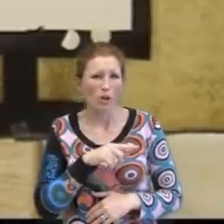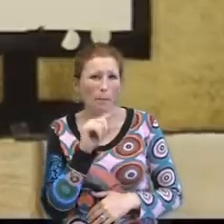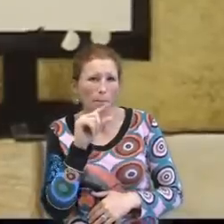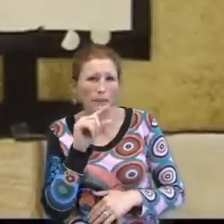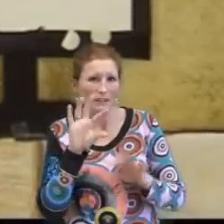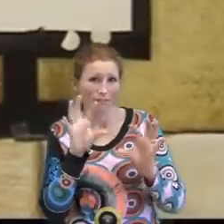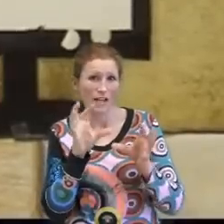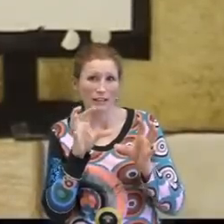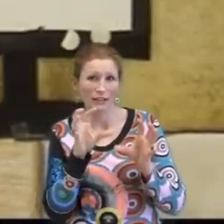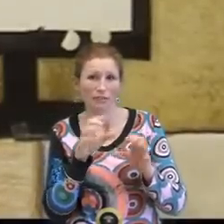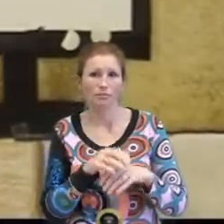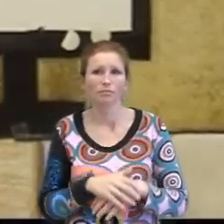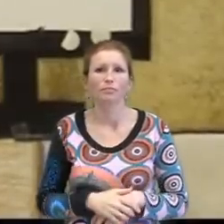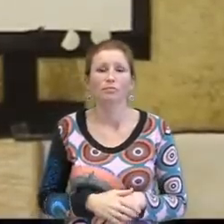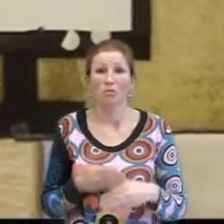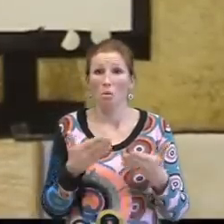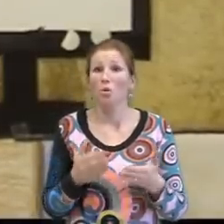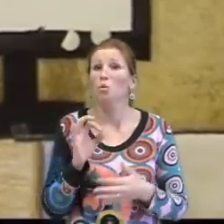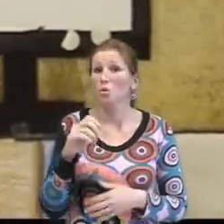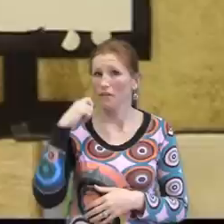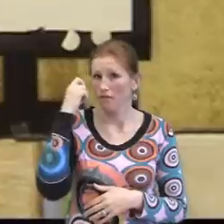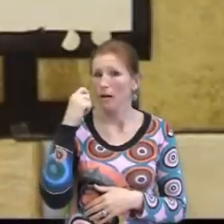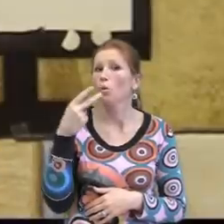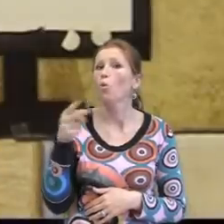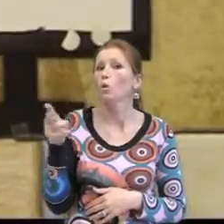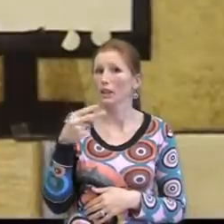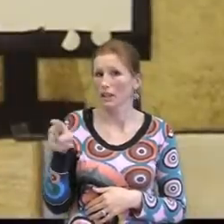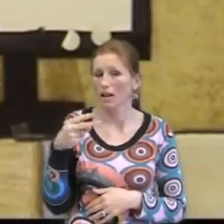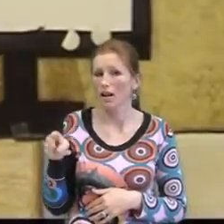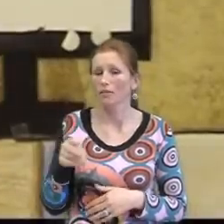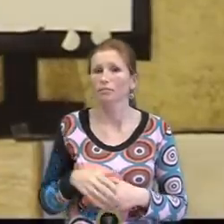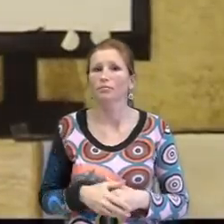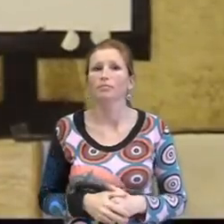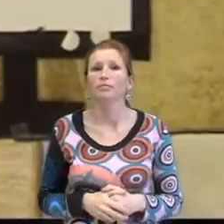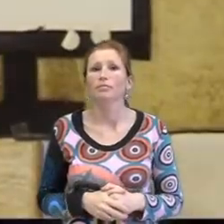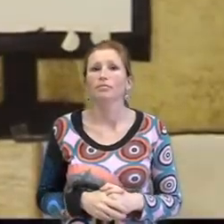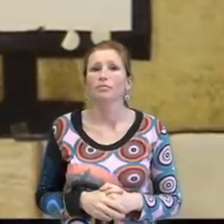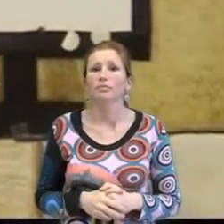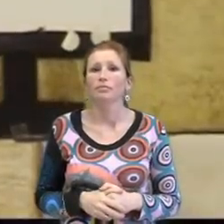Wollt ihr ein bisschen Fernsehen? Jetzt gibt es einen guten Film mit Untertitel.